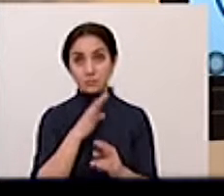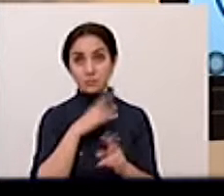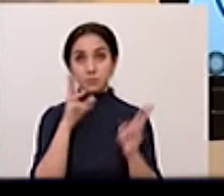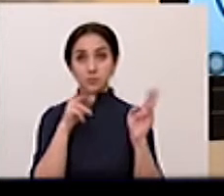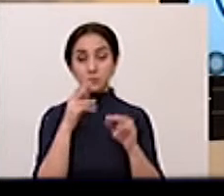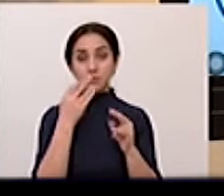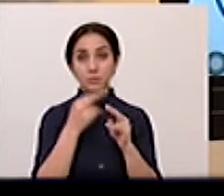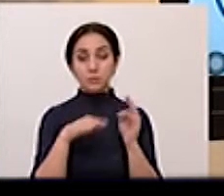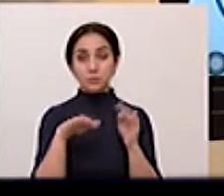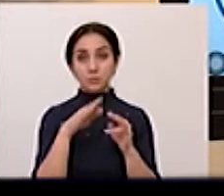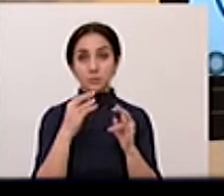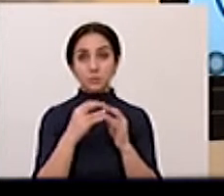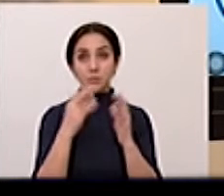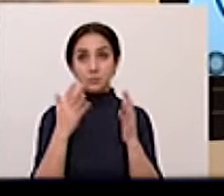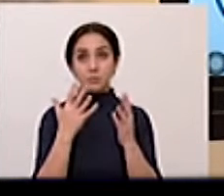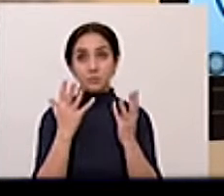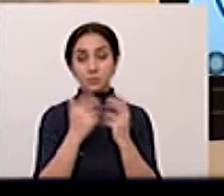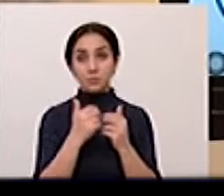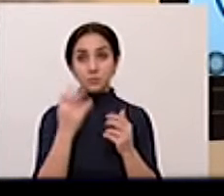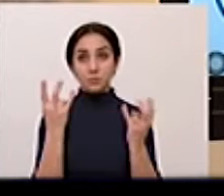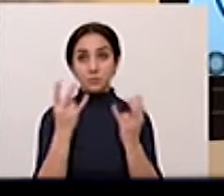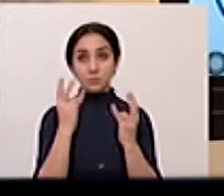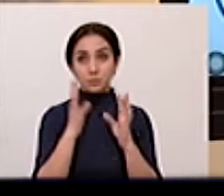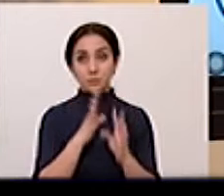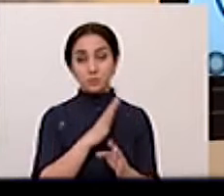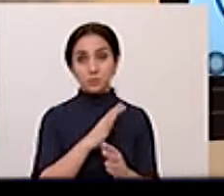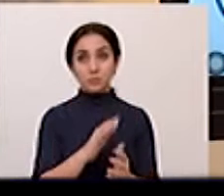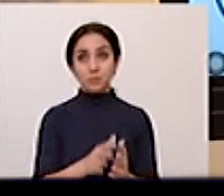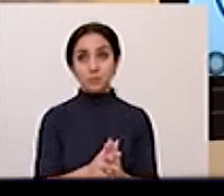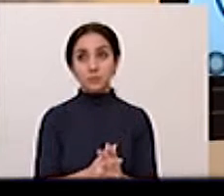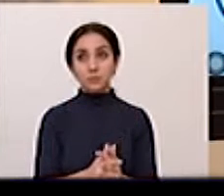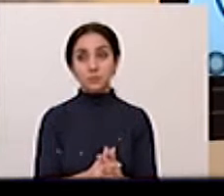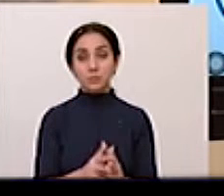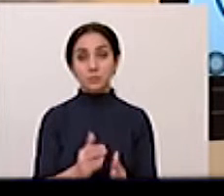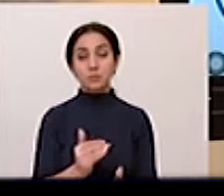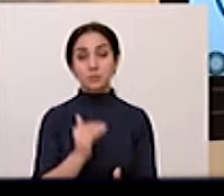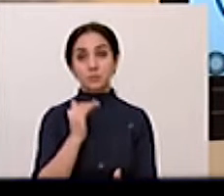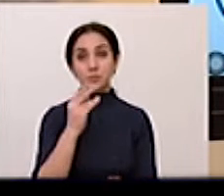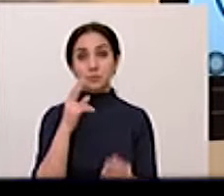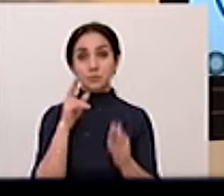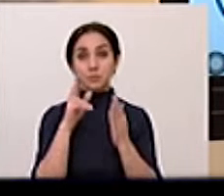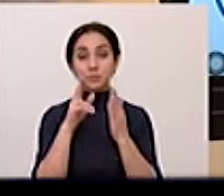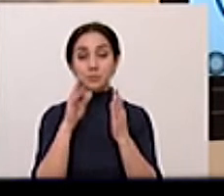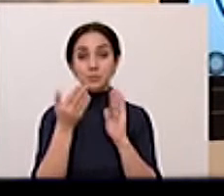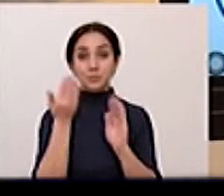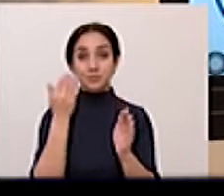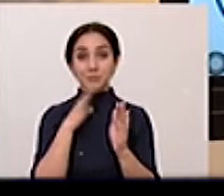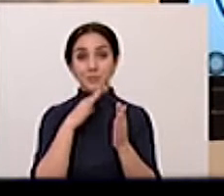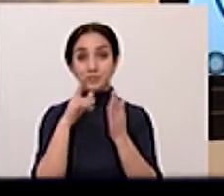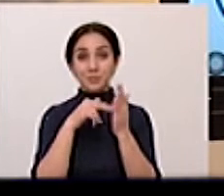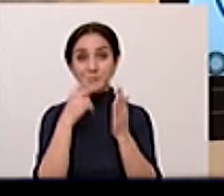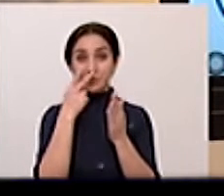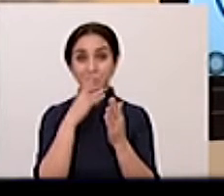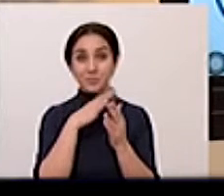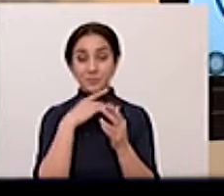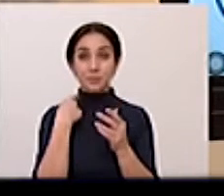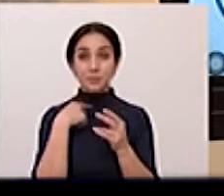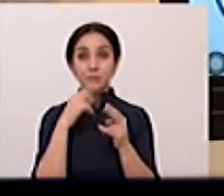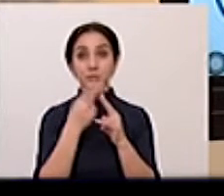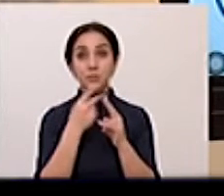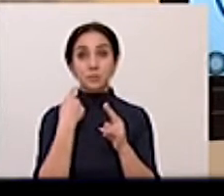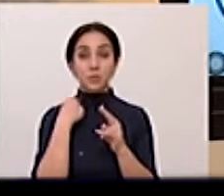bo'yalgan sohaning hajmini hisoblashimiz kerakligini bildiradi. Yuqorida bo'yalgan sohaning hajmini son